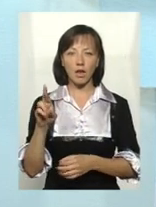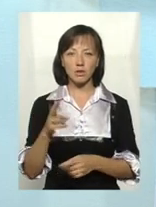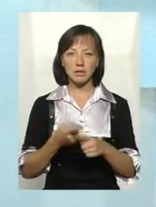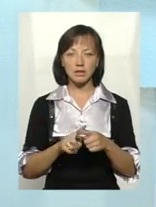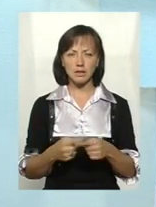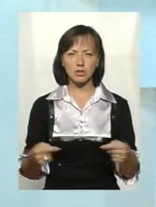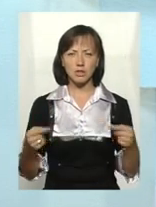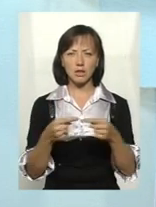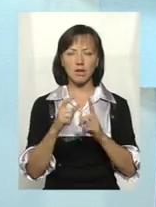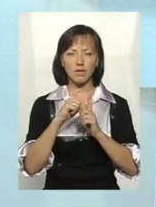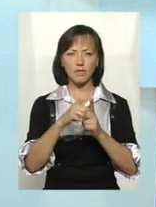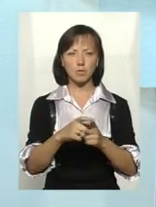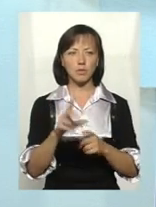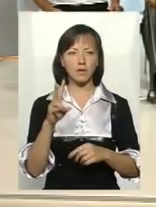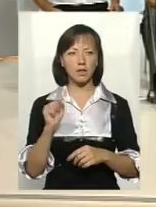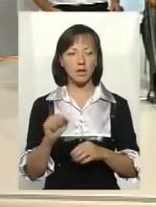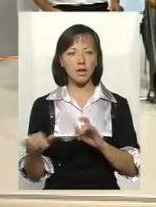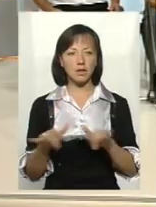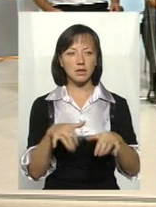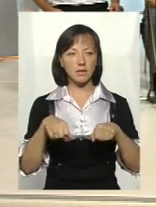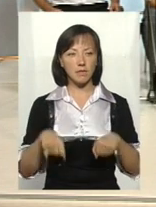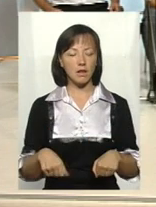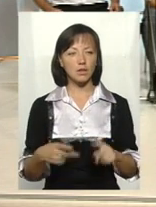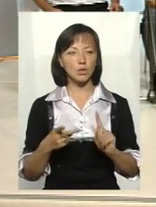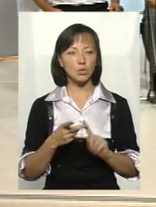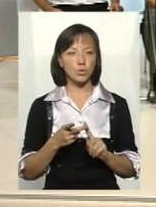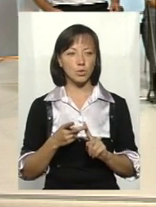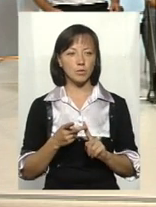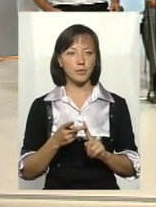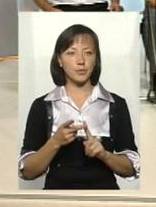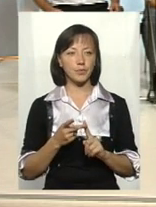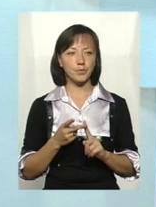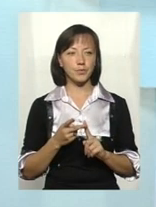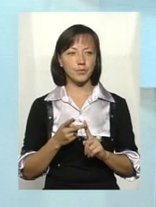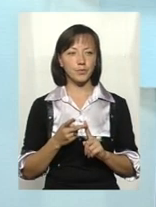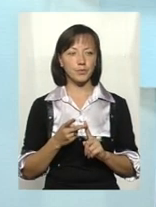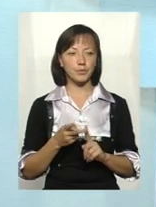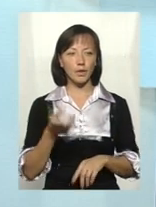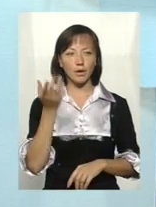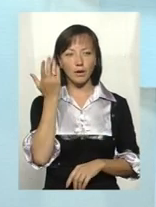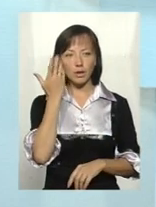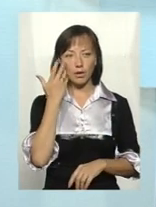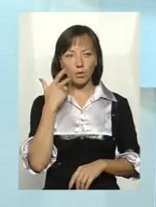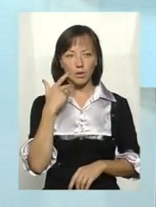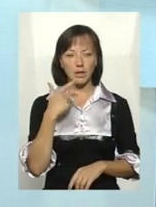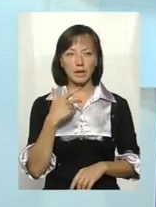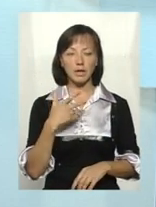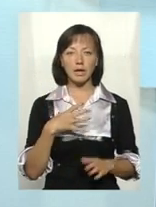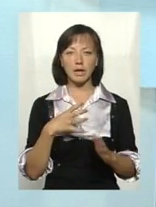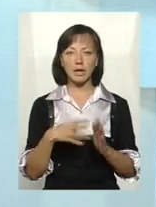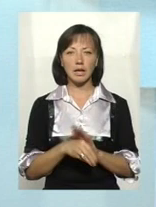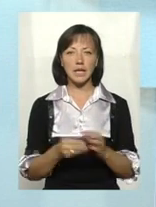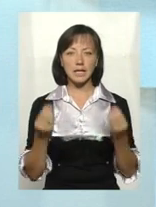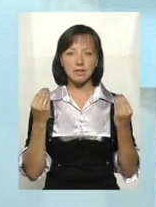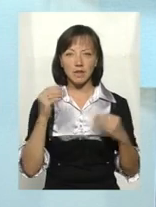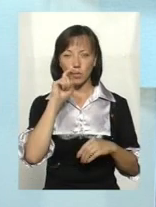чітка відповідь на дії влади. Друге, шановні друзі, коли у час, коли гине цвіт української